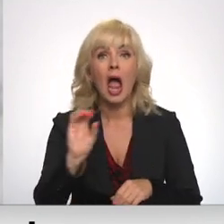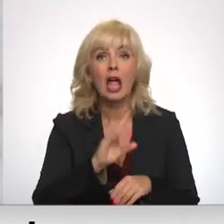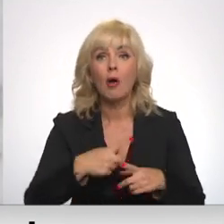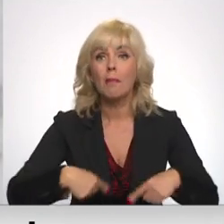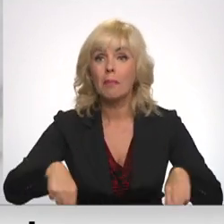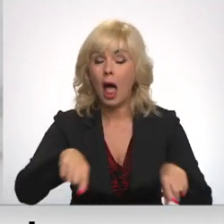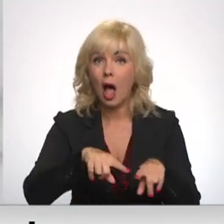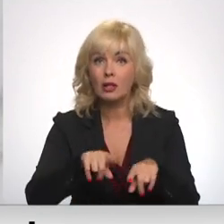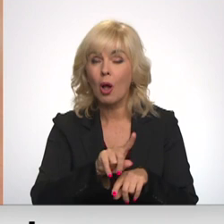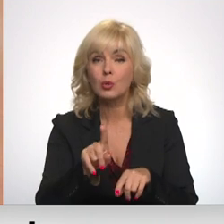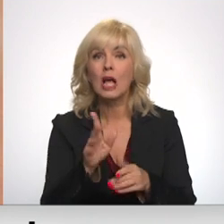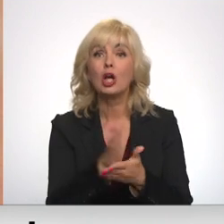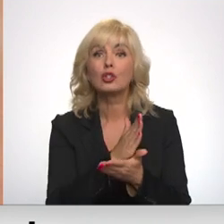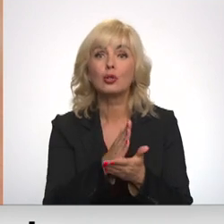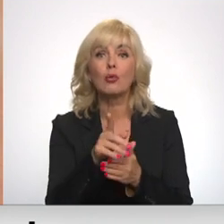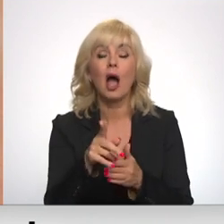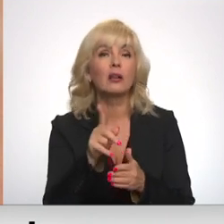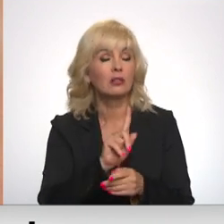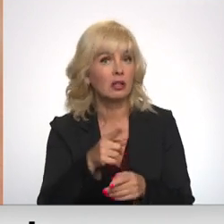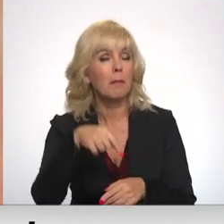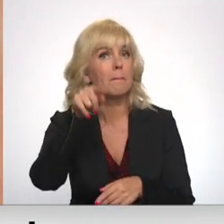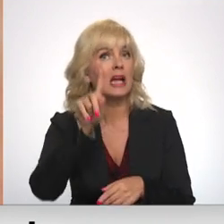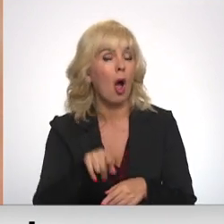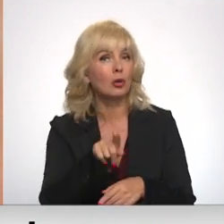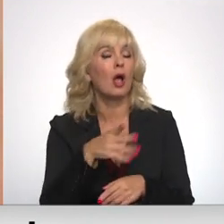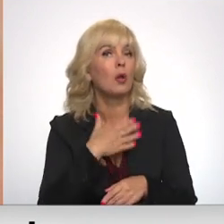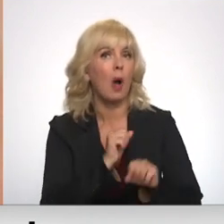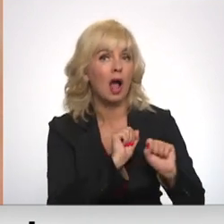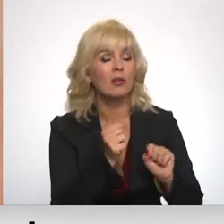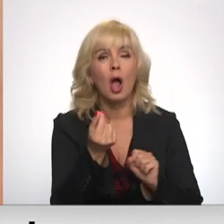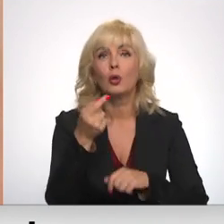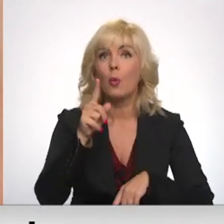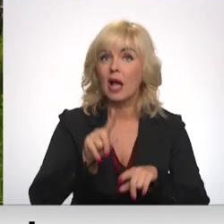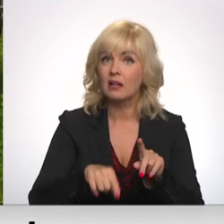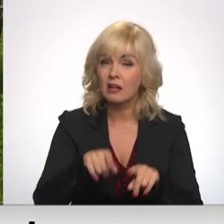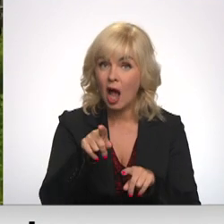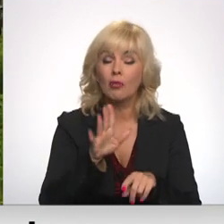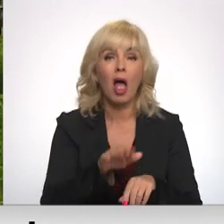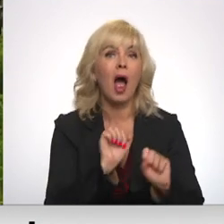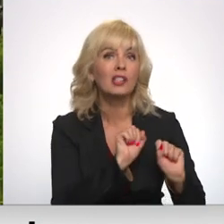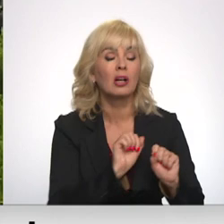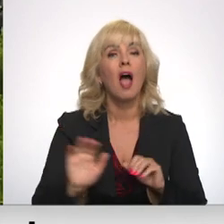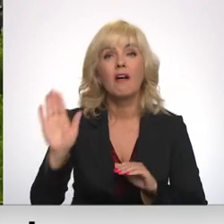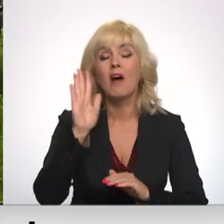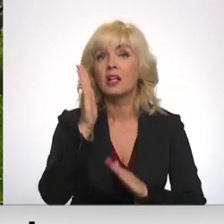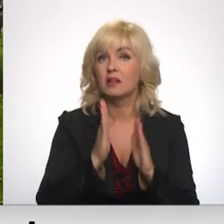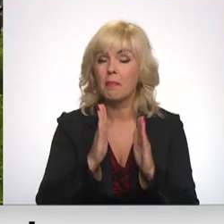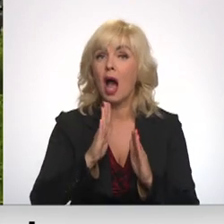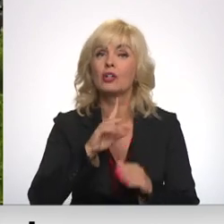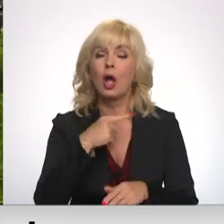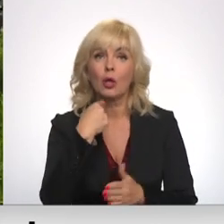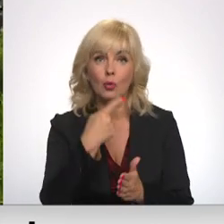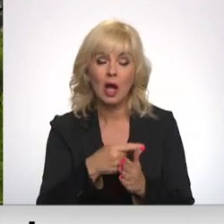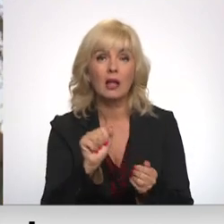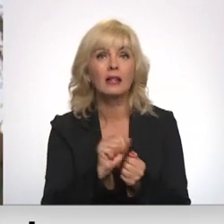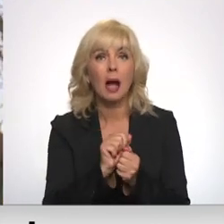ir viena no tām sugām, kas ir prioritāri aizsargājama, jo ir ļoti reta. Lai to aizsargātu, Latvijas valsts meži noteikuši aizsargājamu